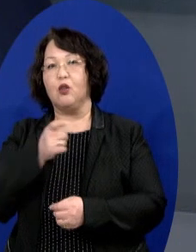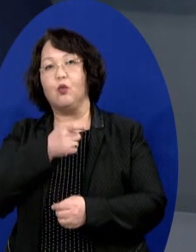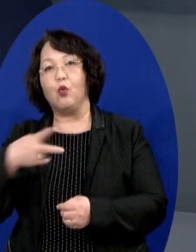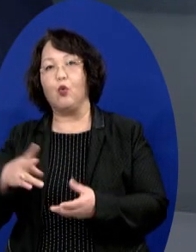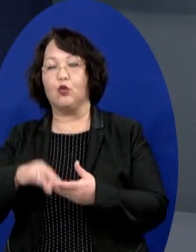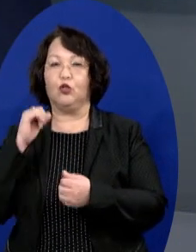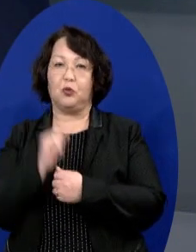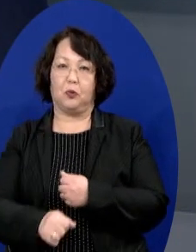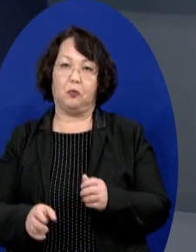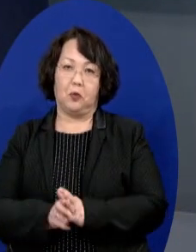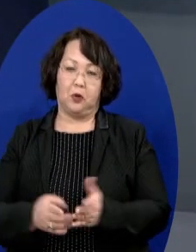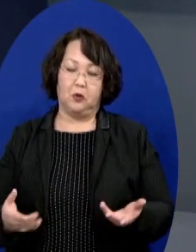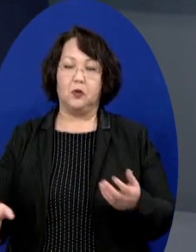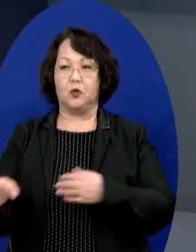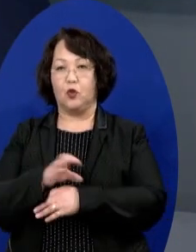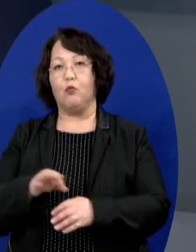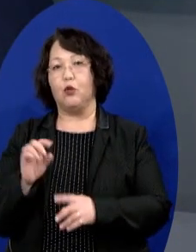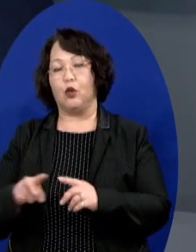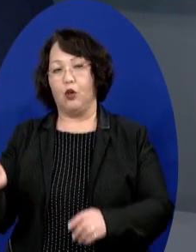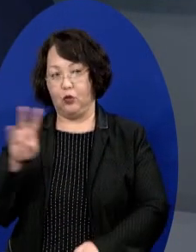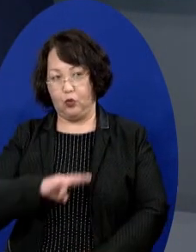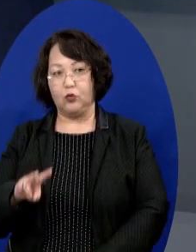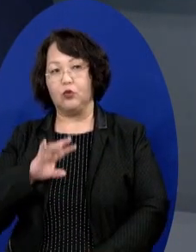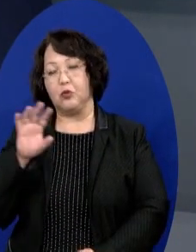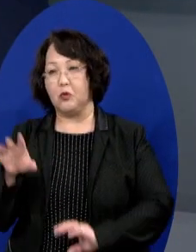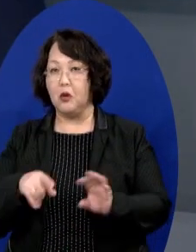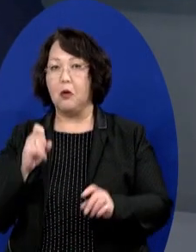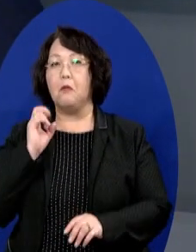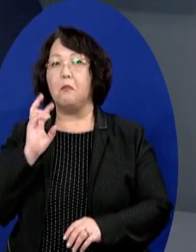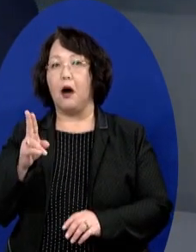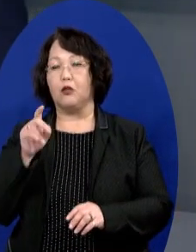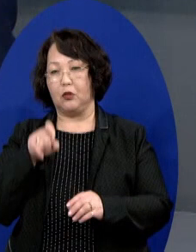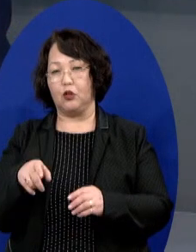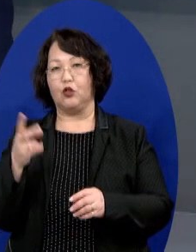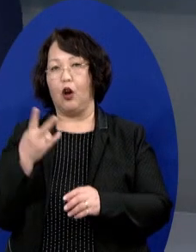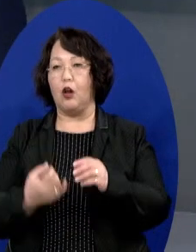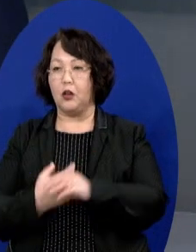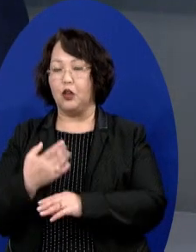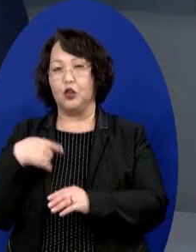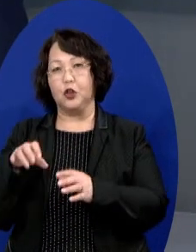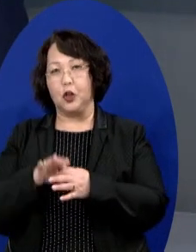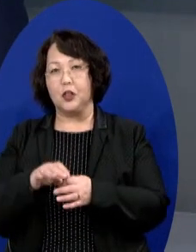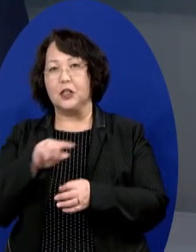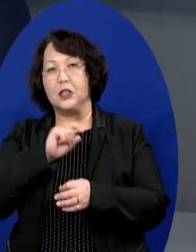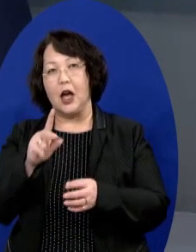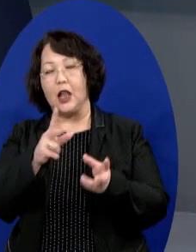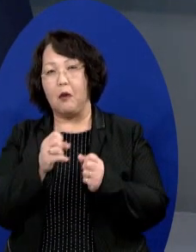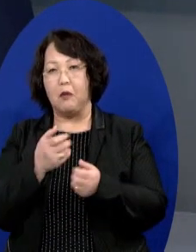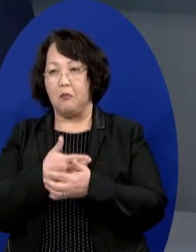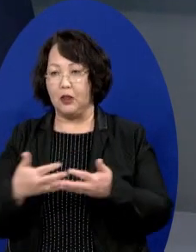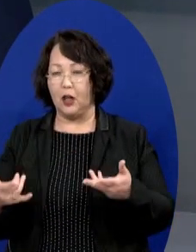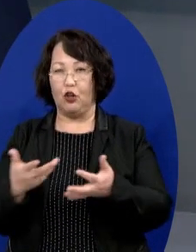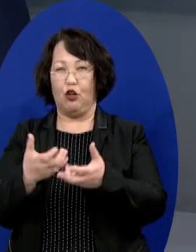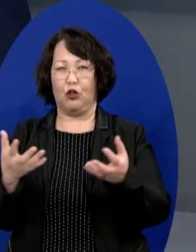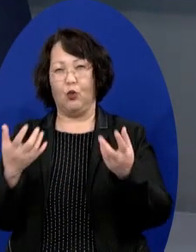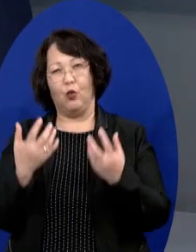сумд очсон орон нутгад очиход бол банкнд одоо ногоочдын метрал одоо тэнд очих одоо ногоочд бол харьцангуй их байгаа нь бол харагдаж байна.